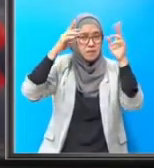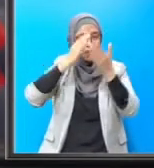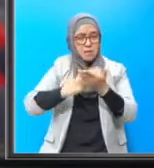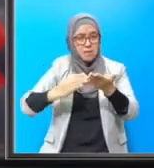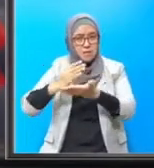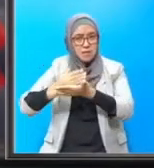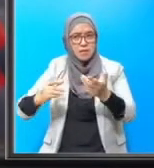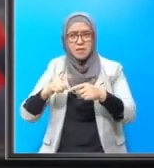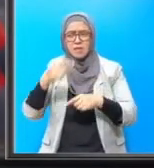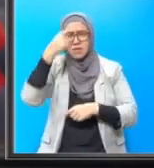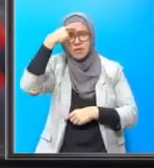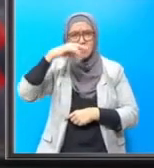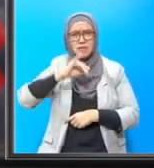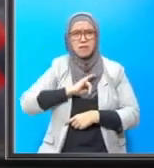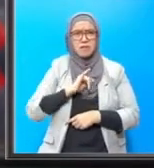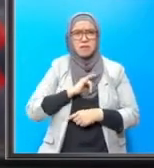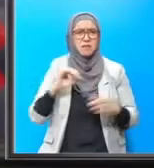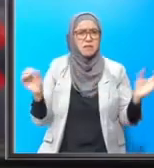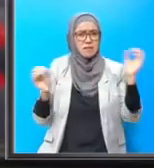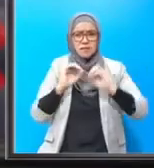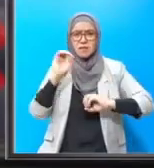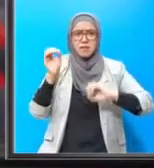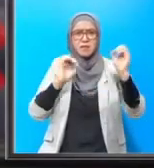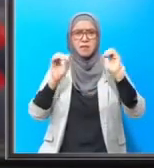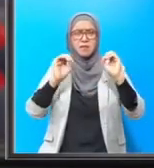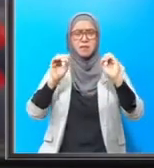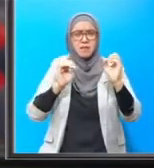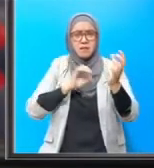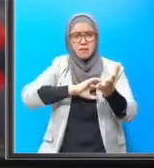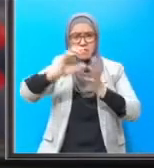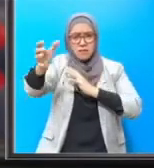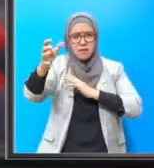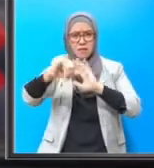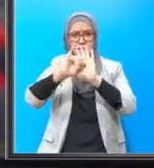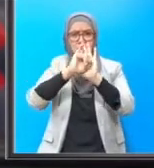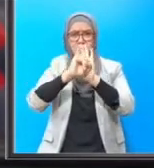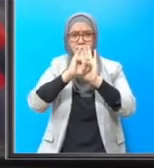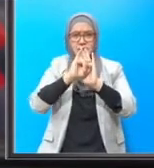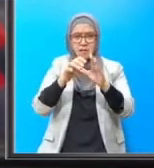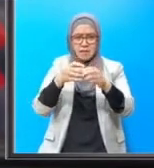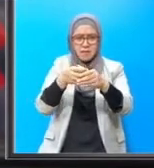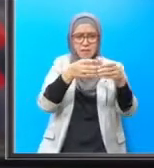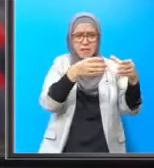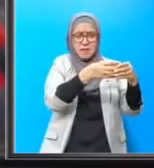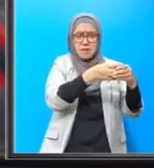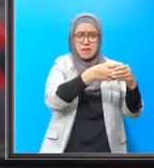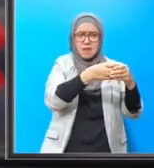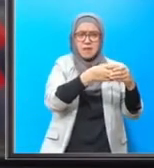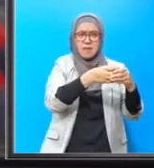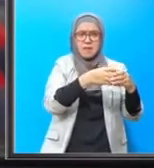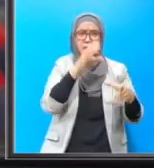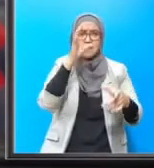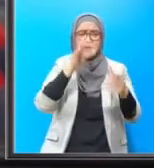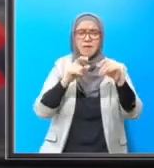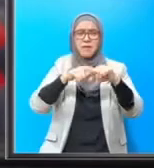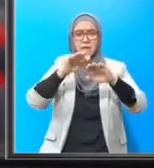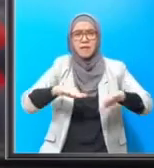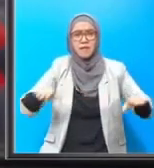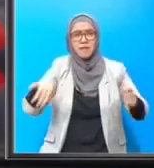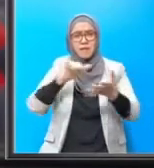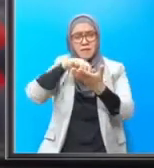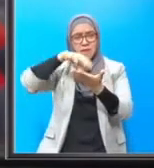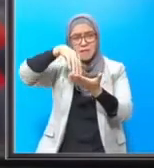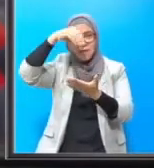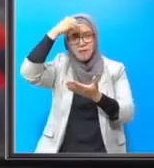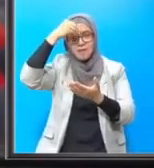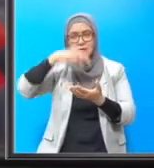mata pelajaran bahasa Melayu tidak menjejaskan edited by Ethnic seseorang murid yang mempelajarinya kami mendapat momen hanya 20900 Jeffrey